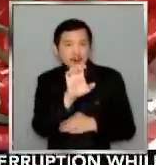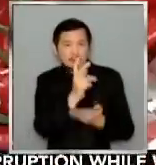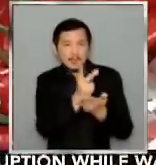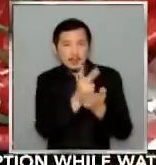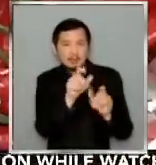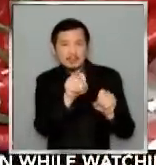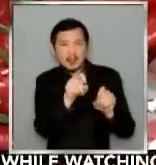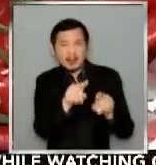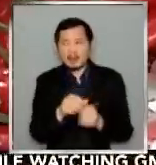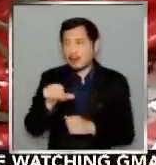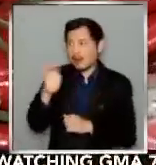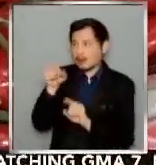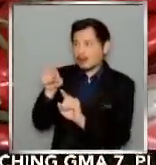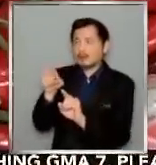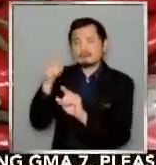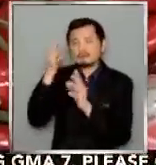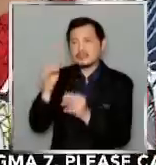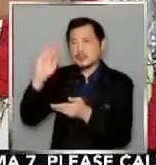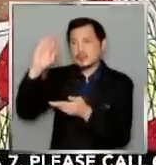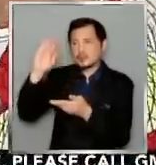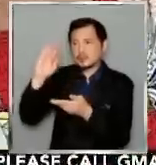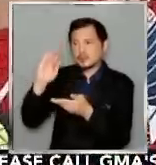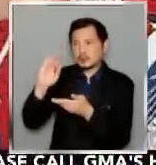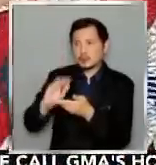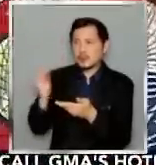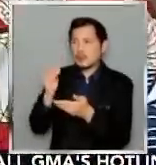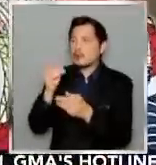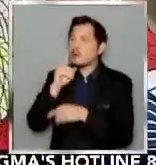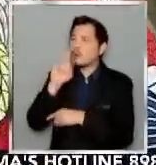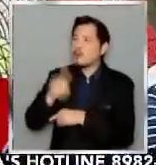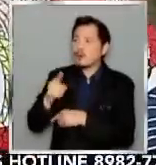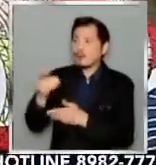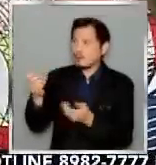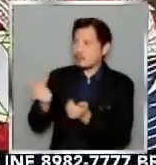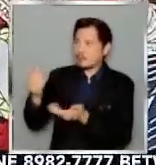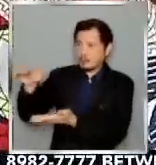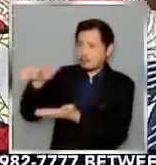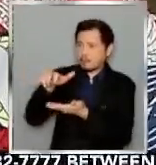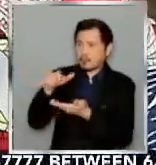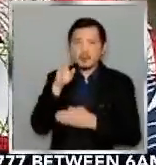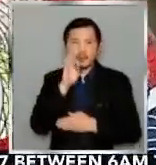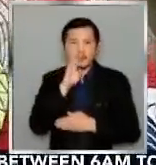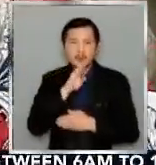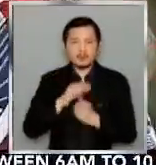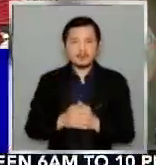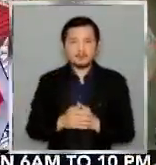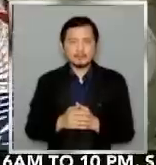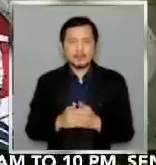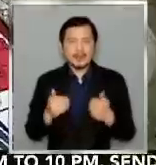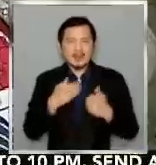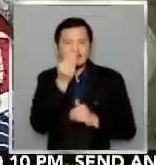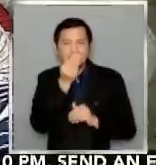nagtitinda, nagbawas ng kinukuhang labuyo. Kasi kukunti nagtitinda, saka hindi